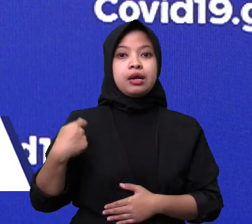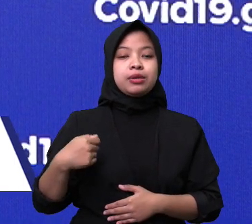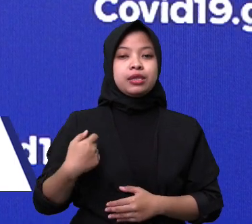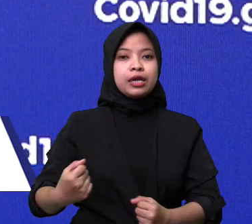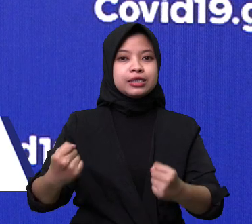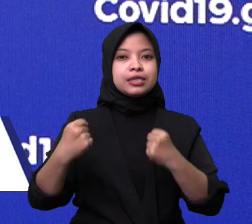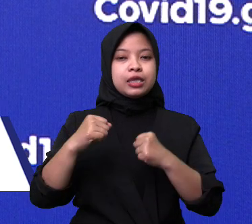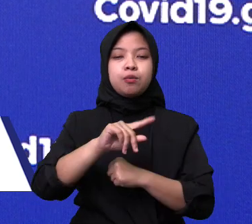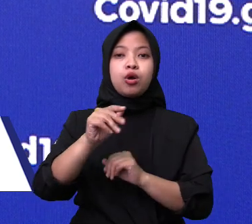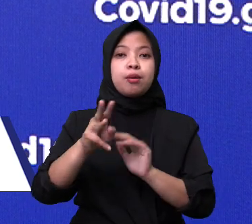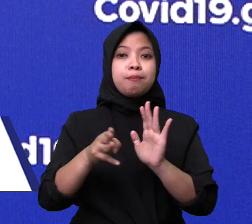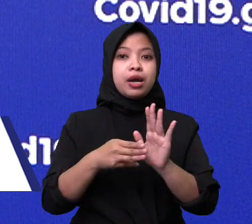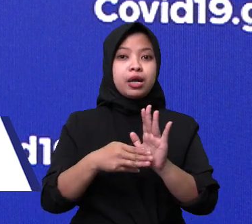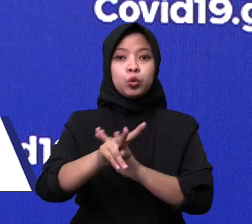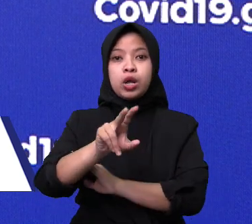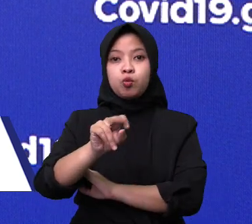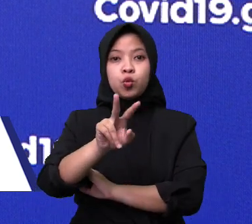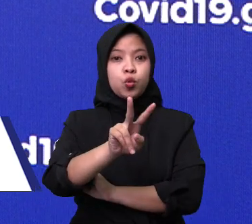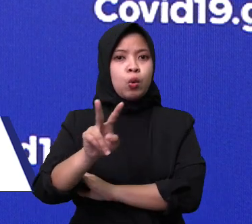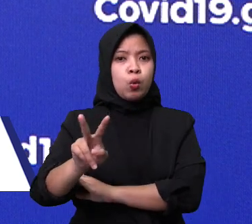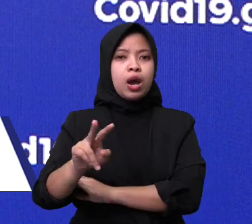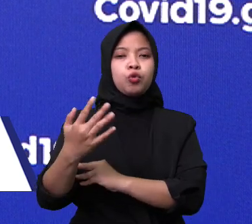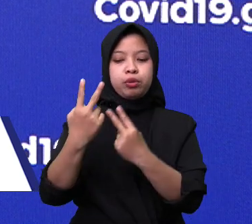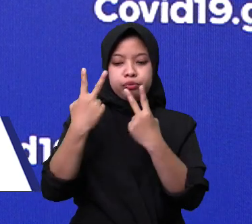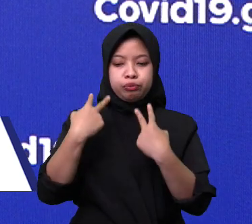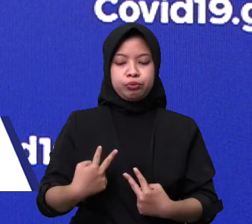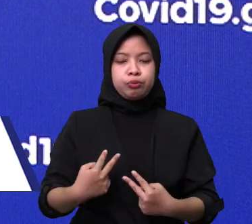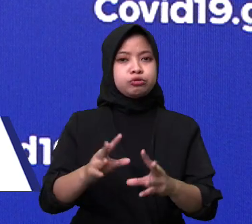pada Maret 2022, diketahui